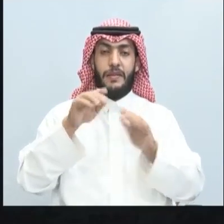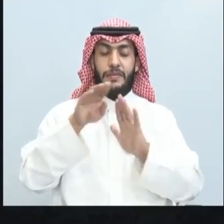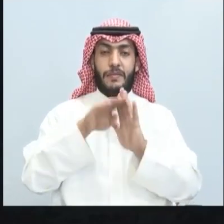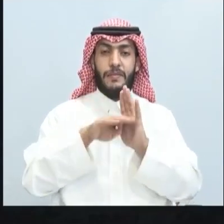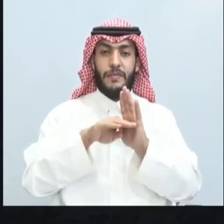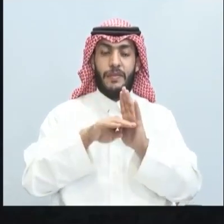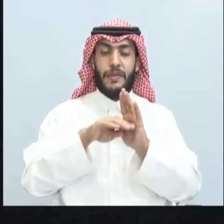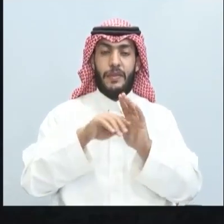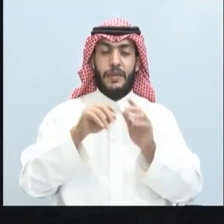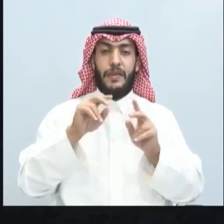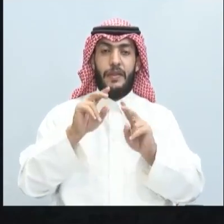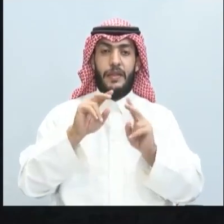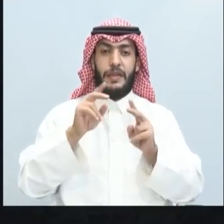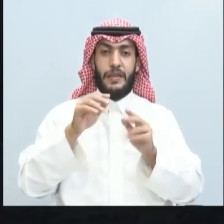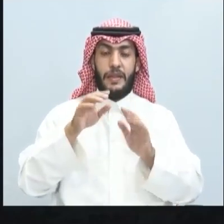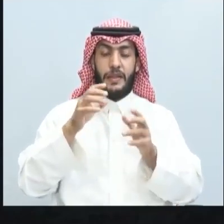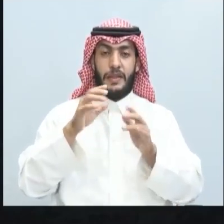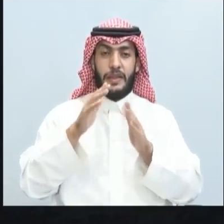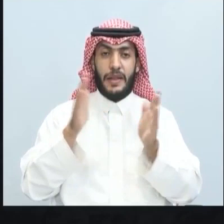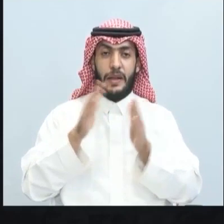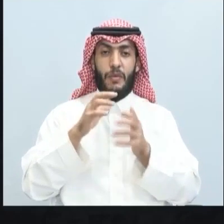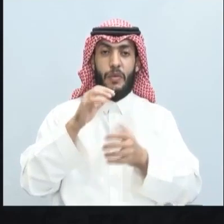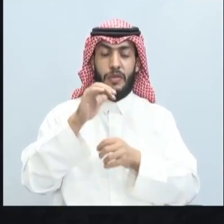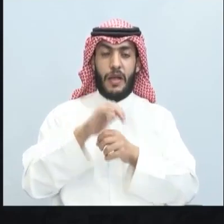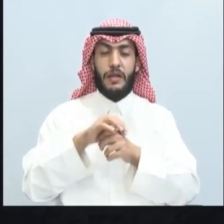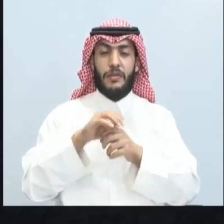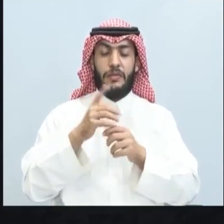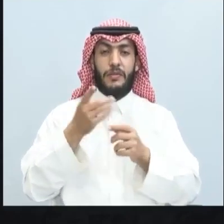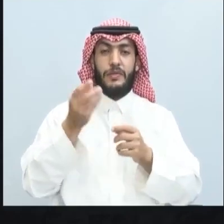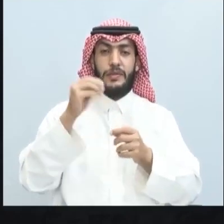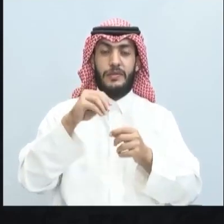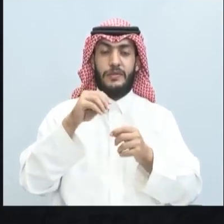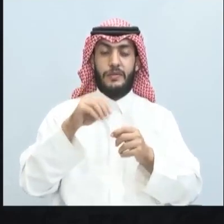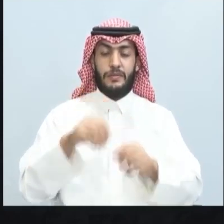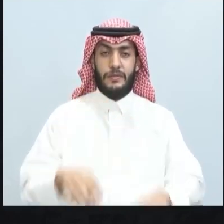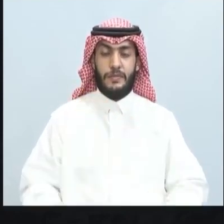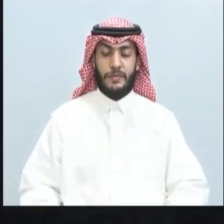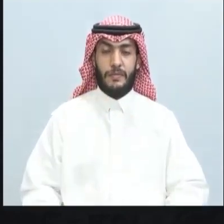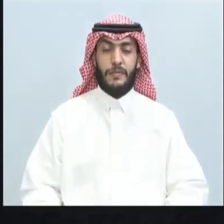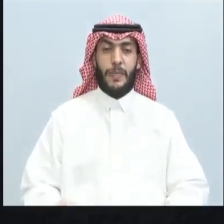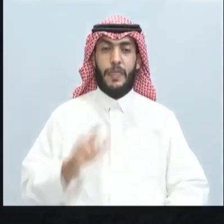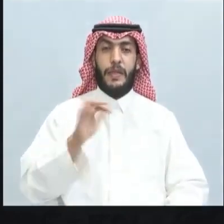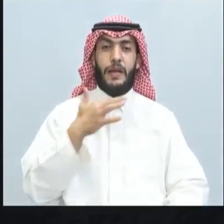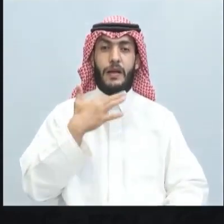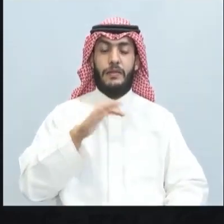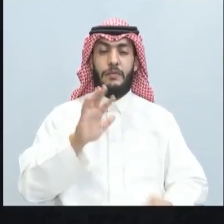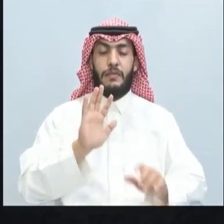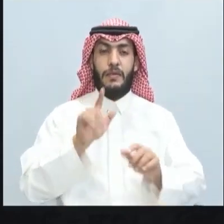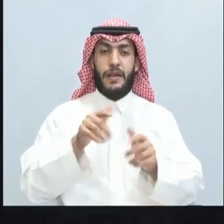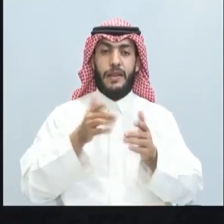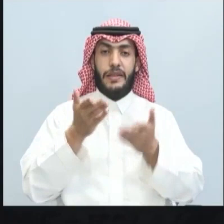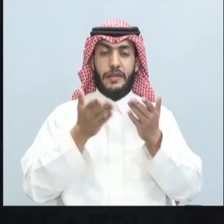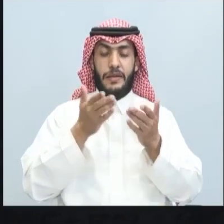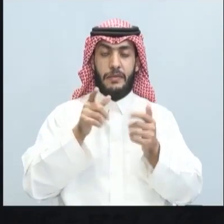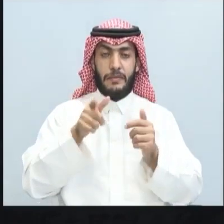التغير في التركيز والتغير في الحجم والضغط والتغير في او اضافه العوامل الحفازه لا تؤثر في قيمه ثابت الاتزان